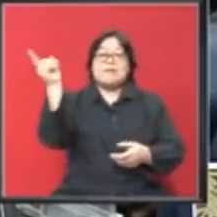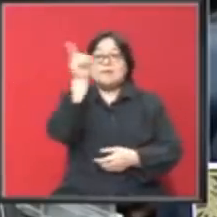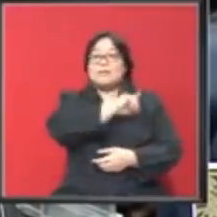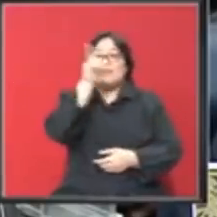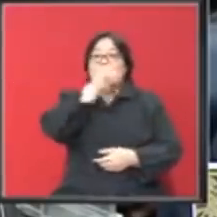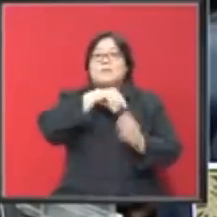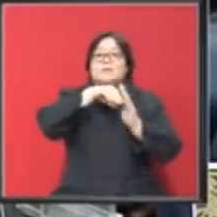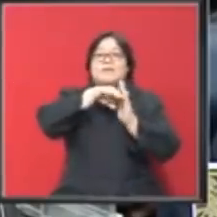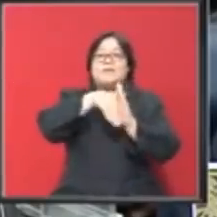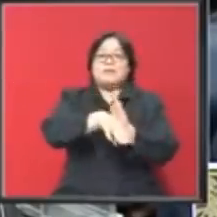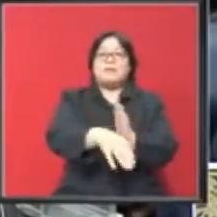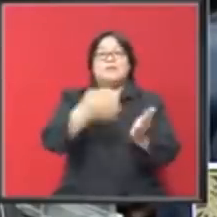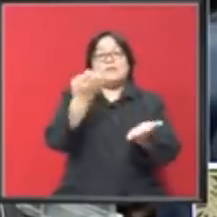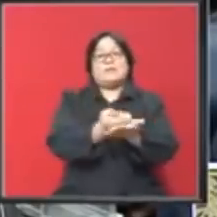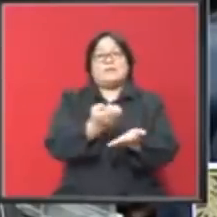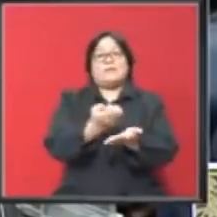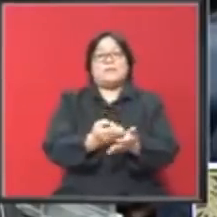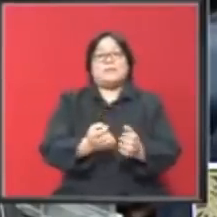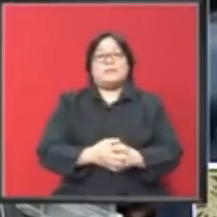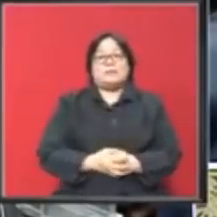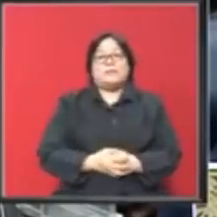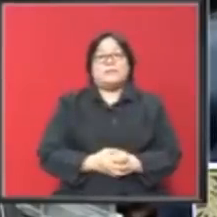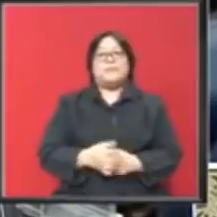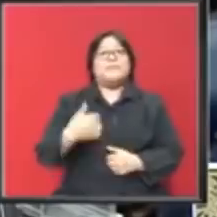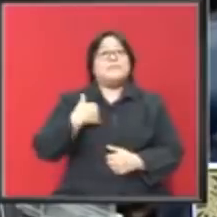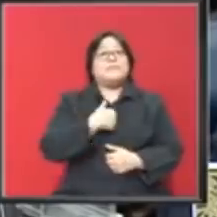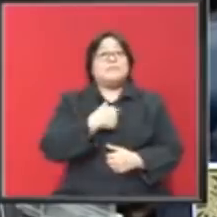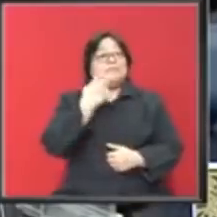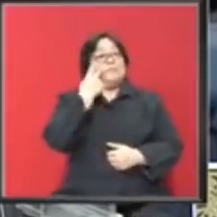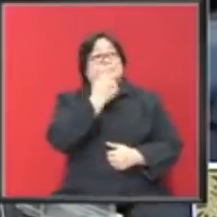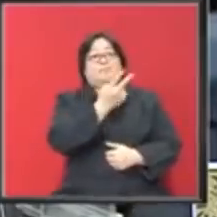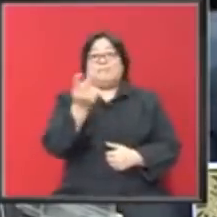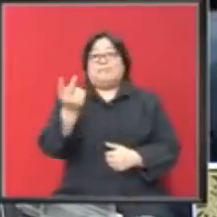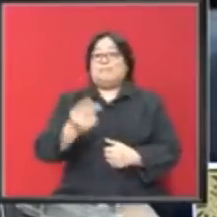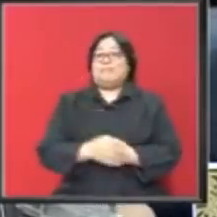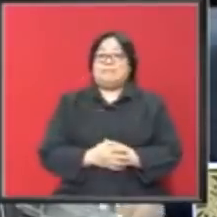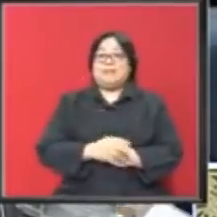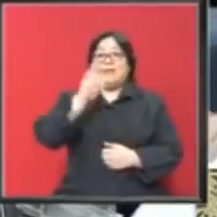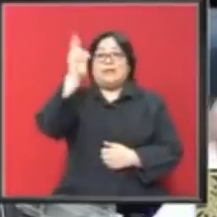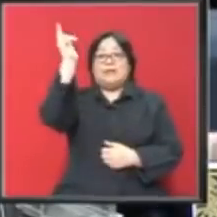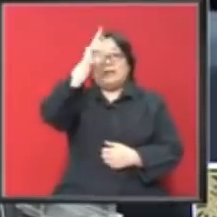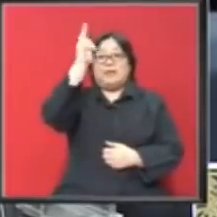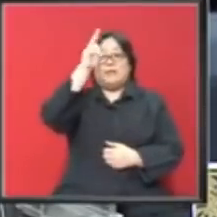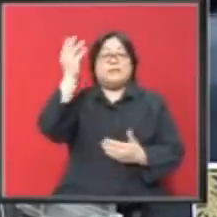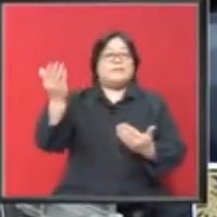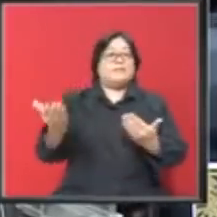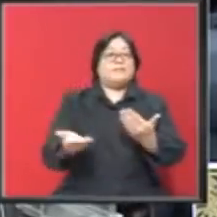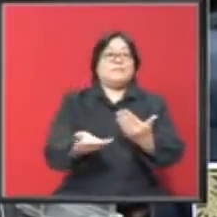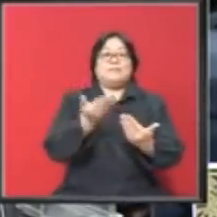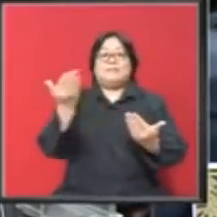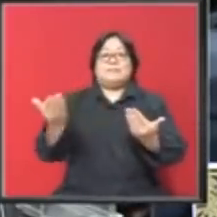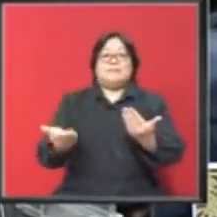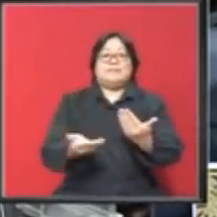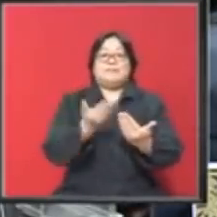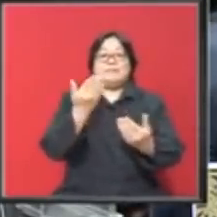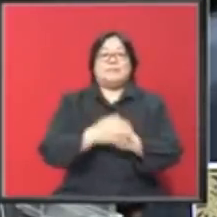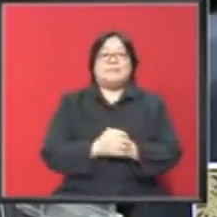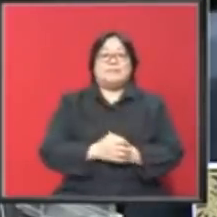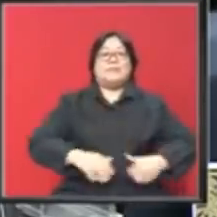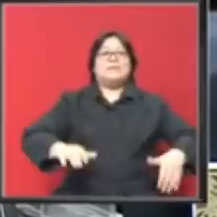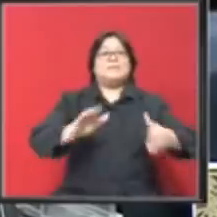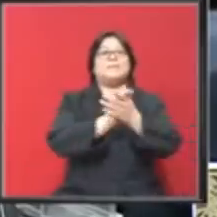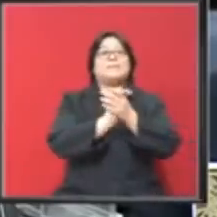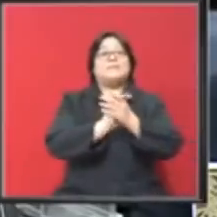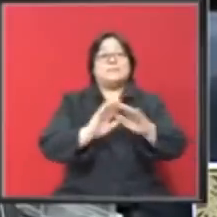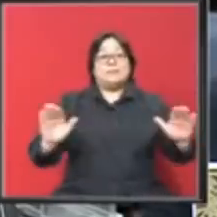kemerosotan ekonomi kita dapati bahwa kerajaan dengan mudah Kyuhyun Melambaikan